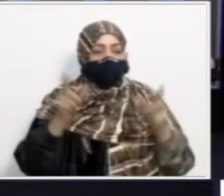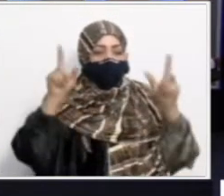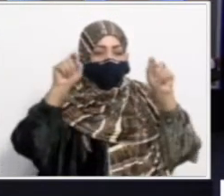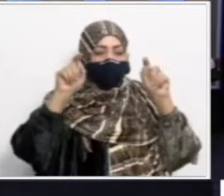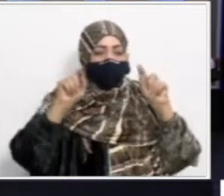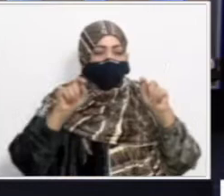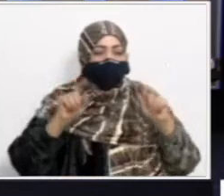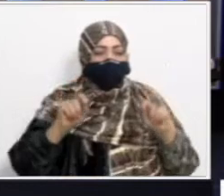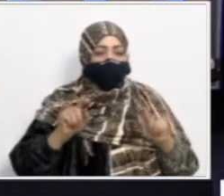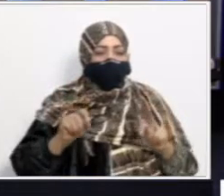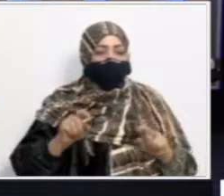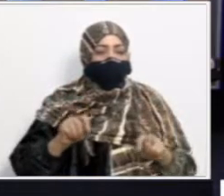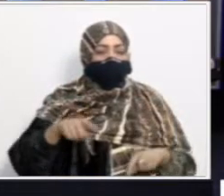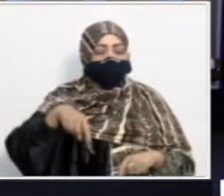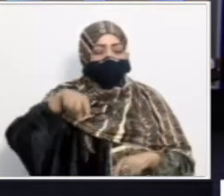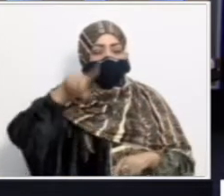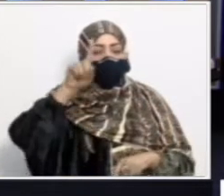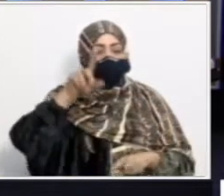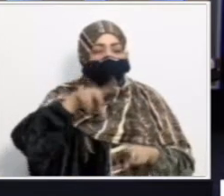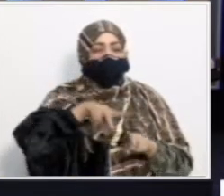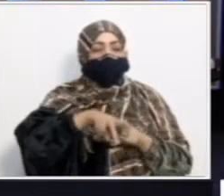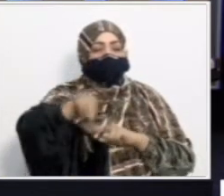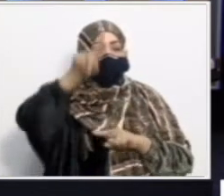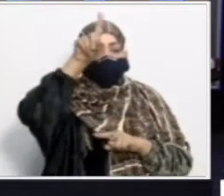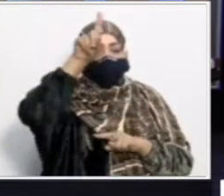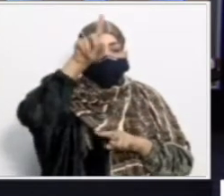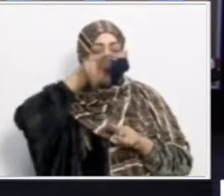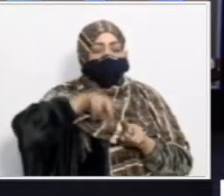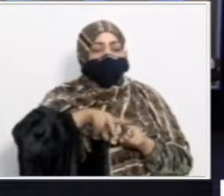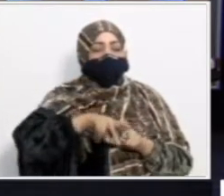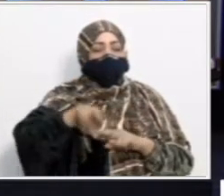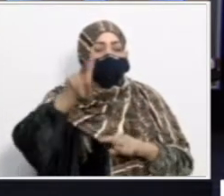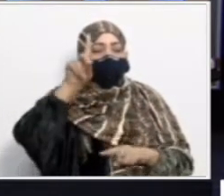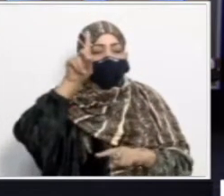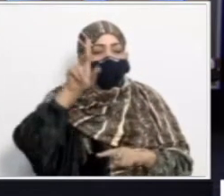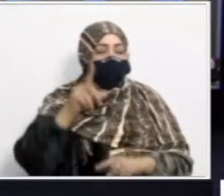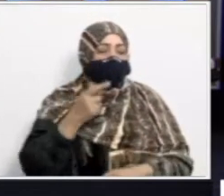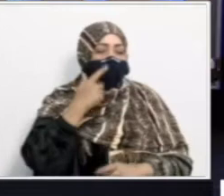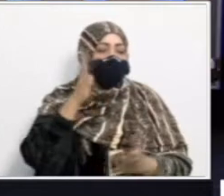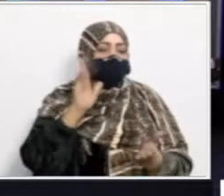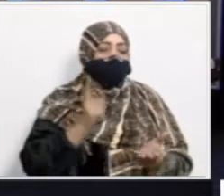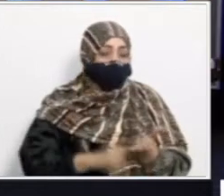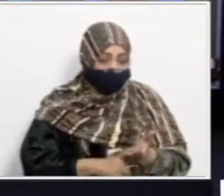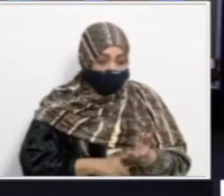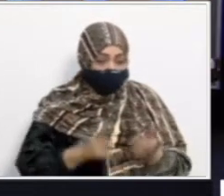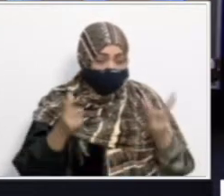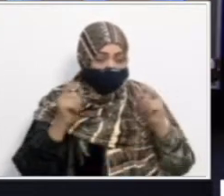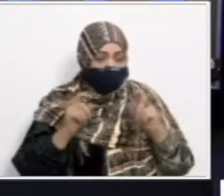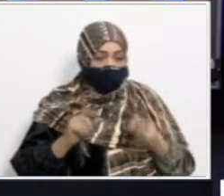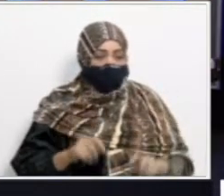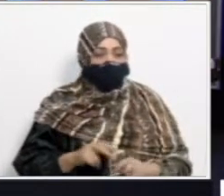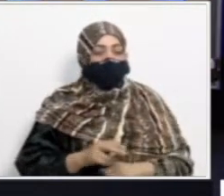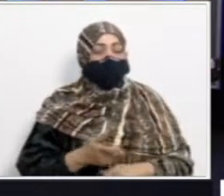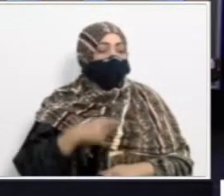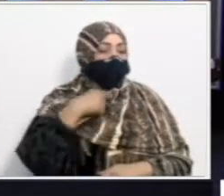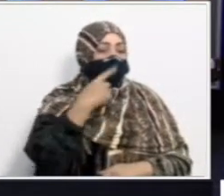مسؤول على الكلام يا شيخ قلت له بوي انا هذا من نقول الدواء قال لي تقول لي مني لي ولي الامر وما